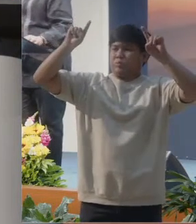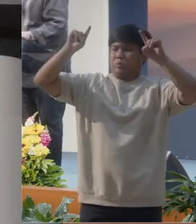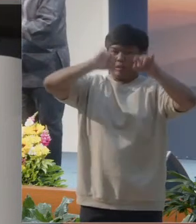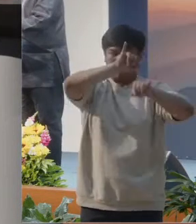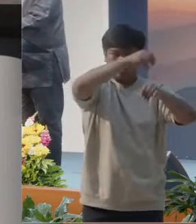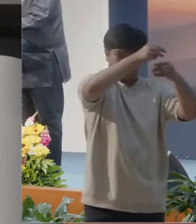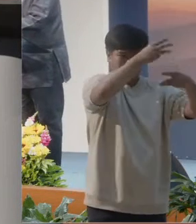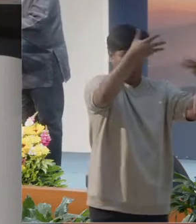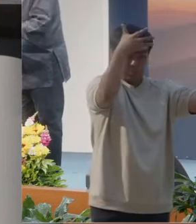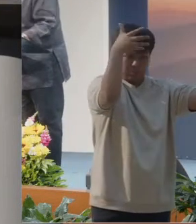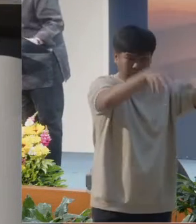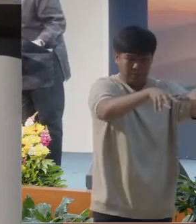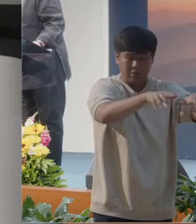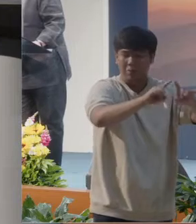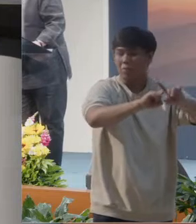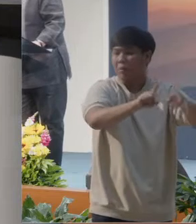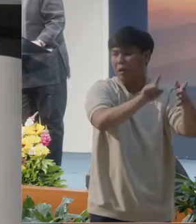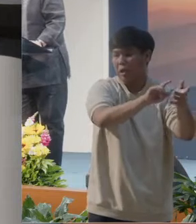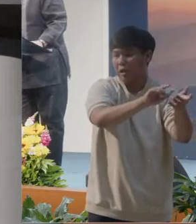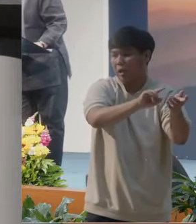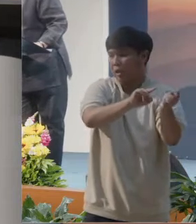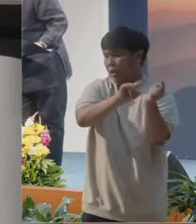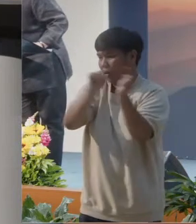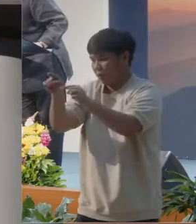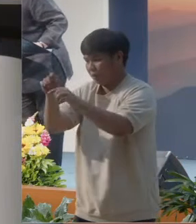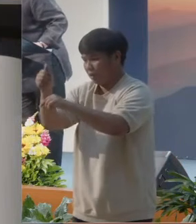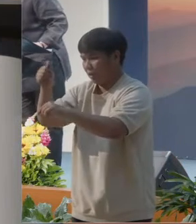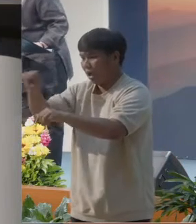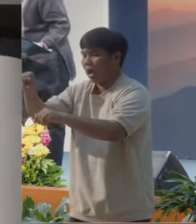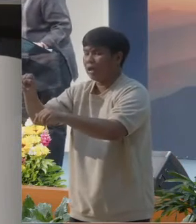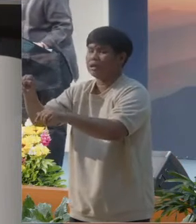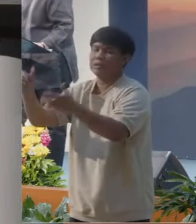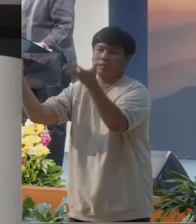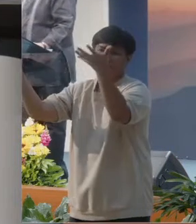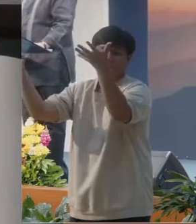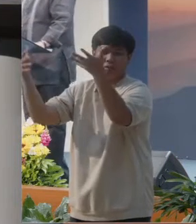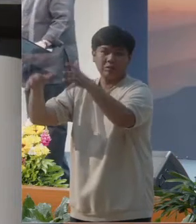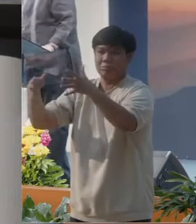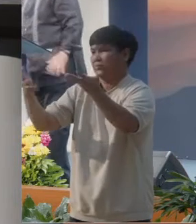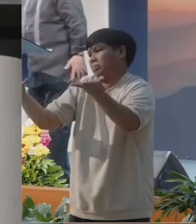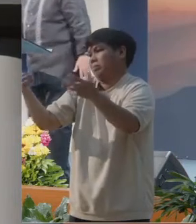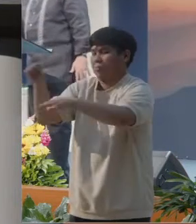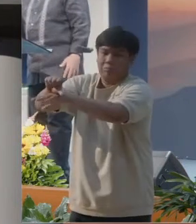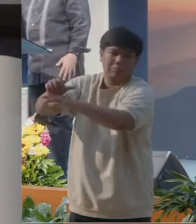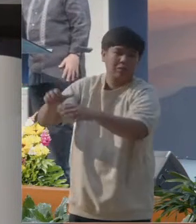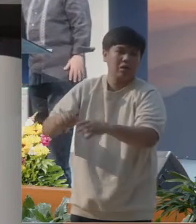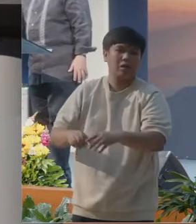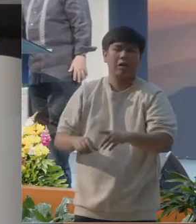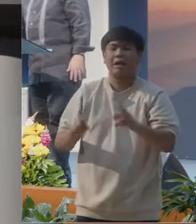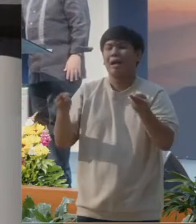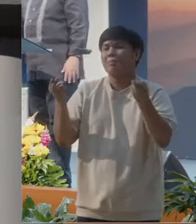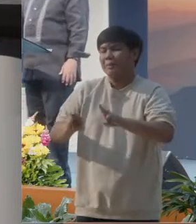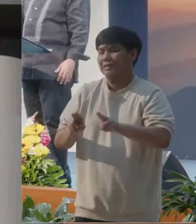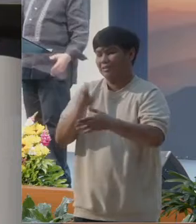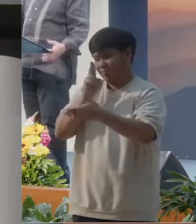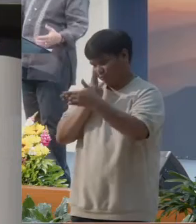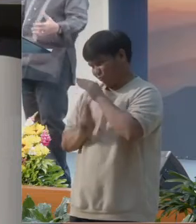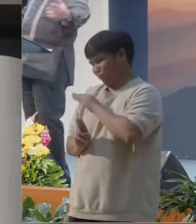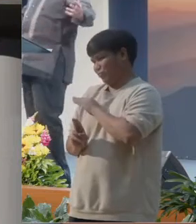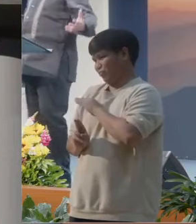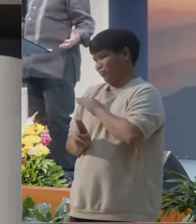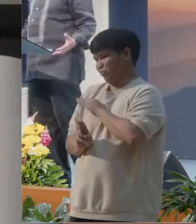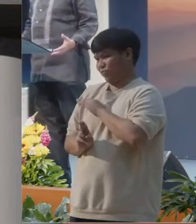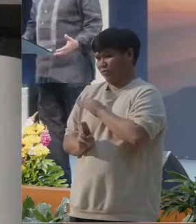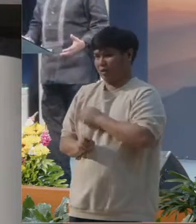ng Israel ay nawala sa lugar. Yaman din lamang na sila ay nagdiriwang ng kanilang tagumpay sa Jericho, abay